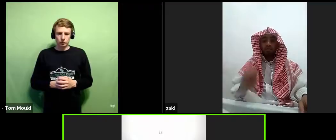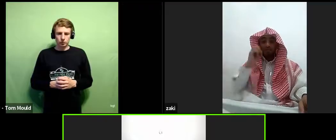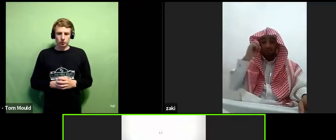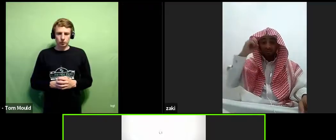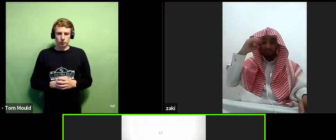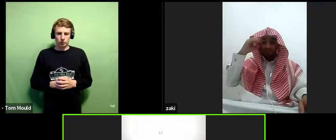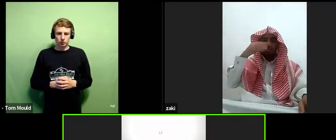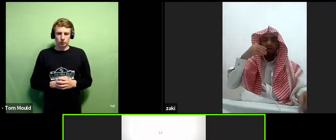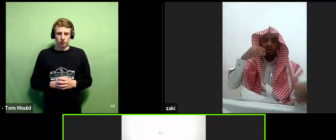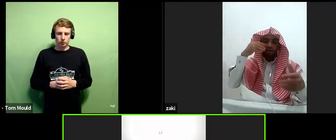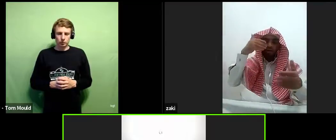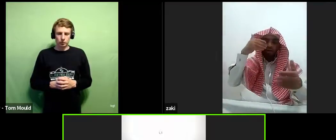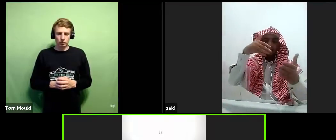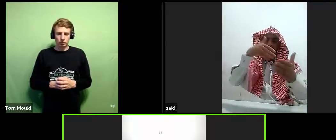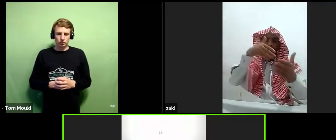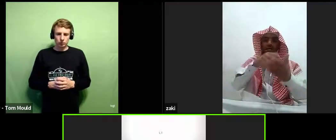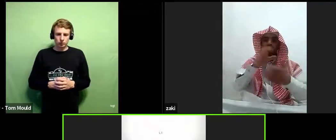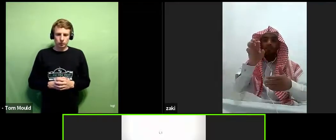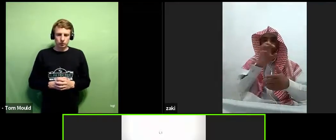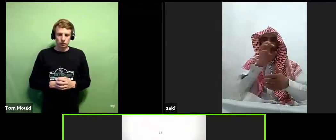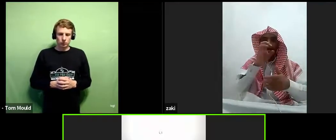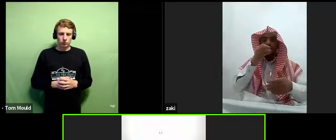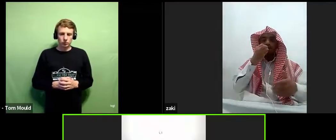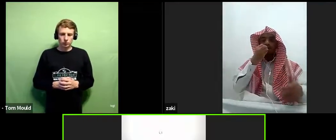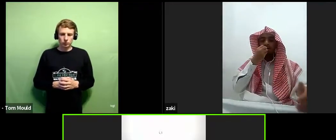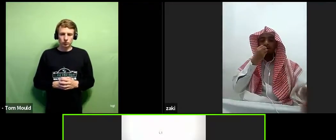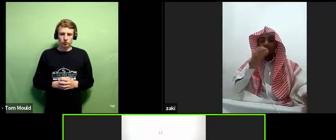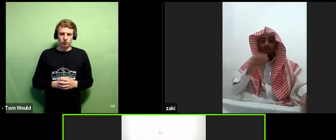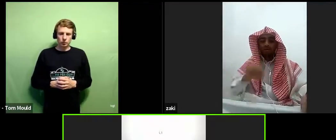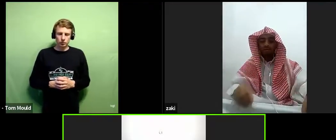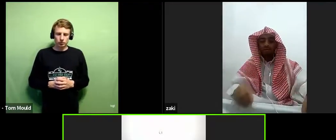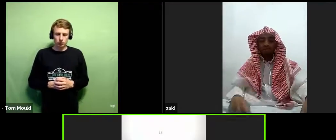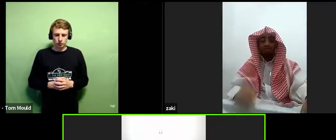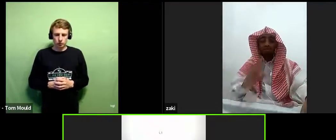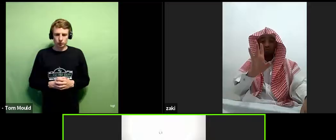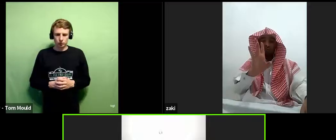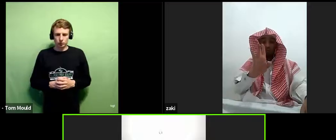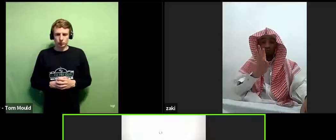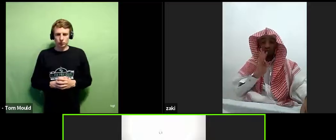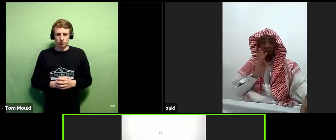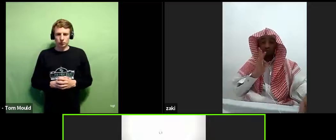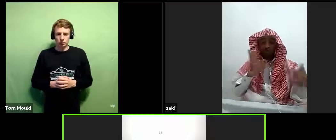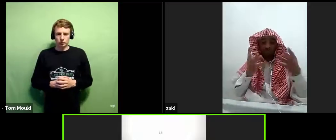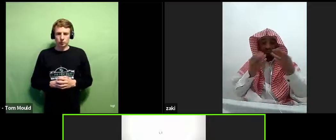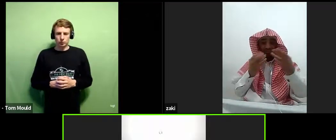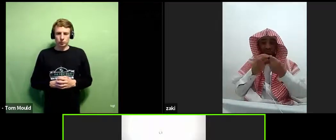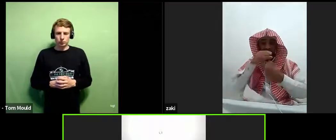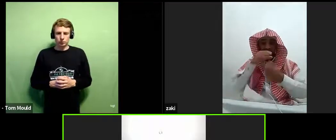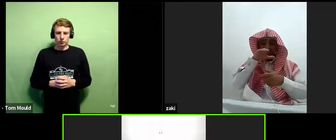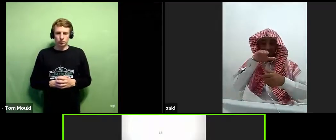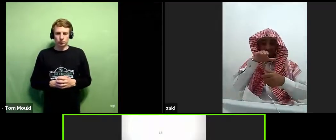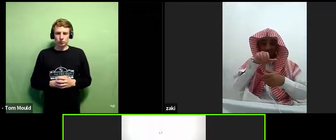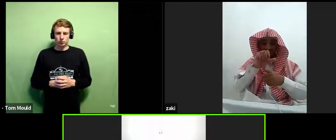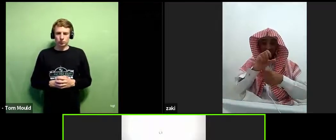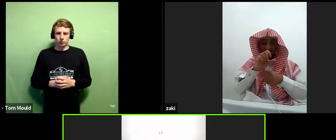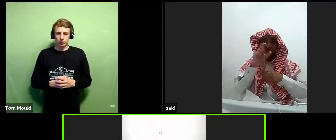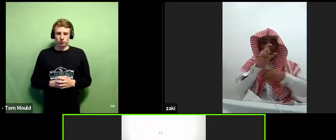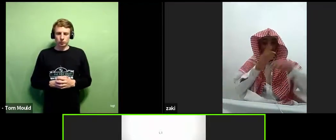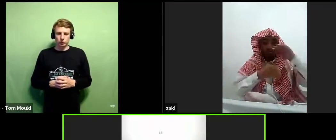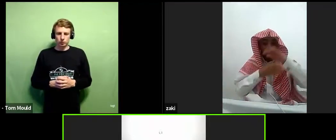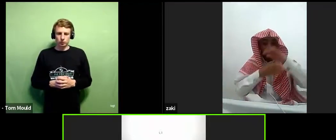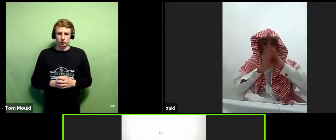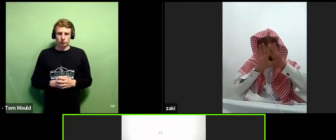تُبَاشِرُوهُنَّ وَأَنْتُمْ عَاكِفُونَ فِي الْمَسَاجِدِ. تِلْكَ